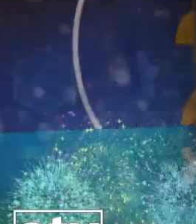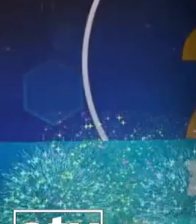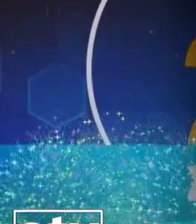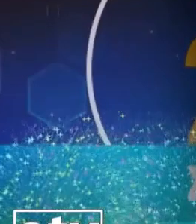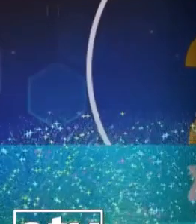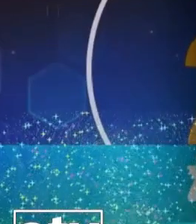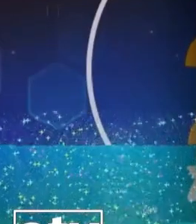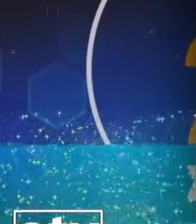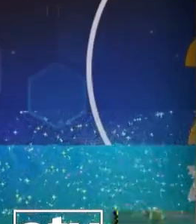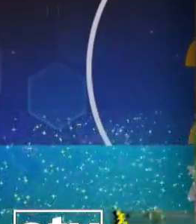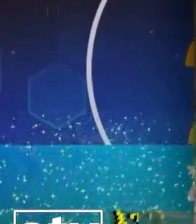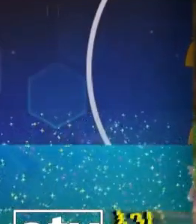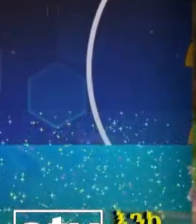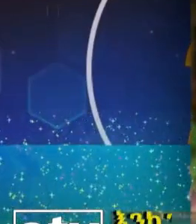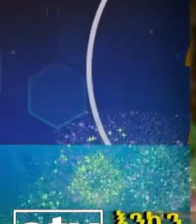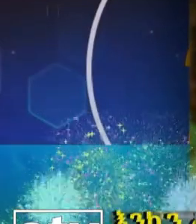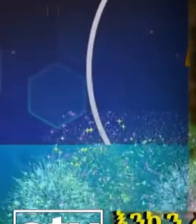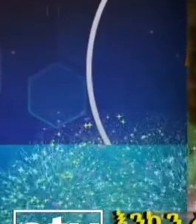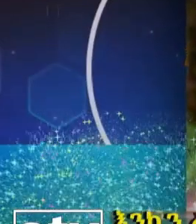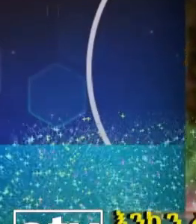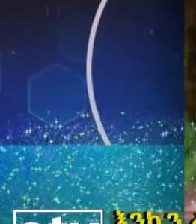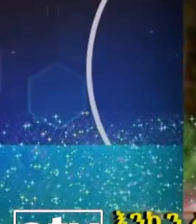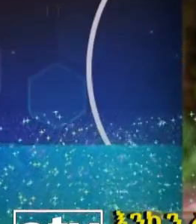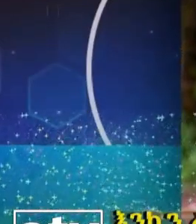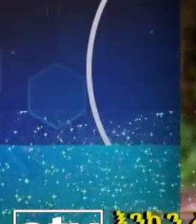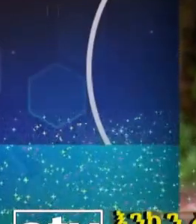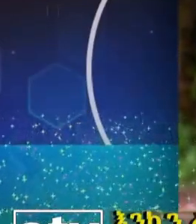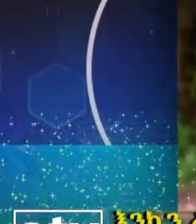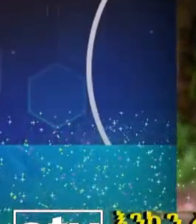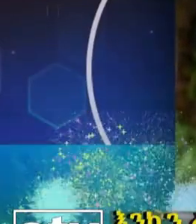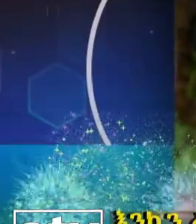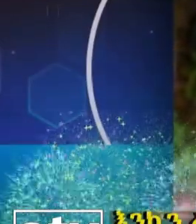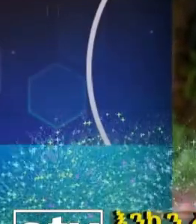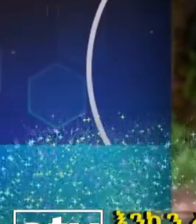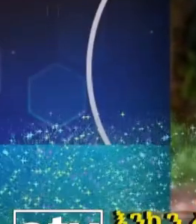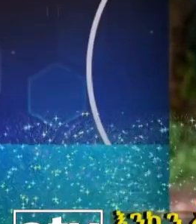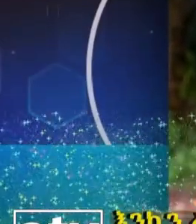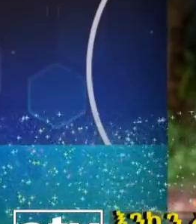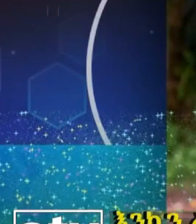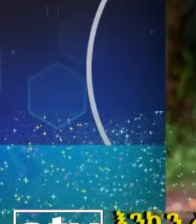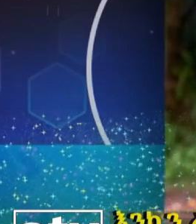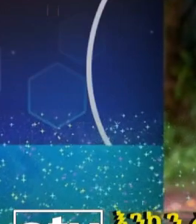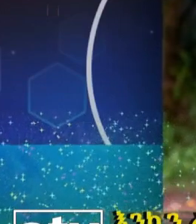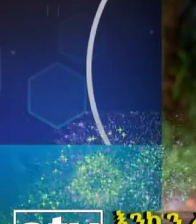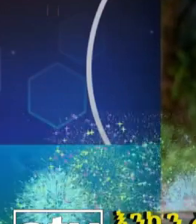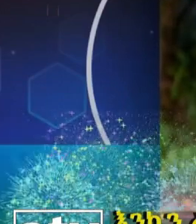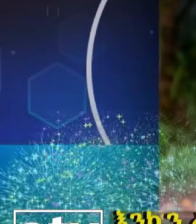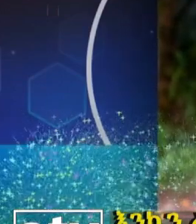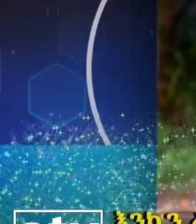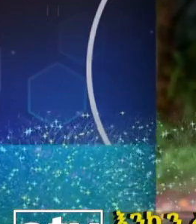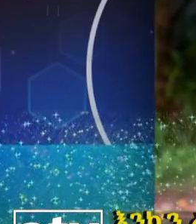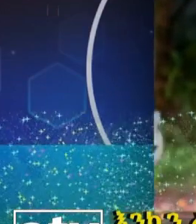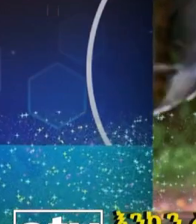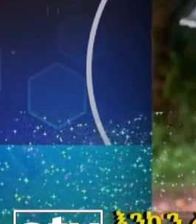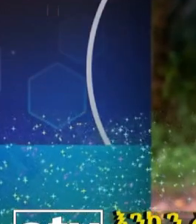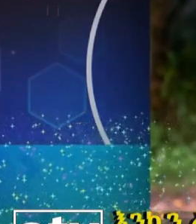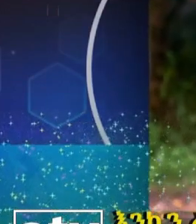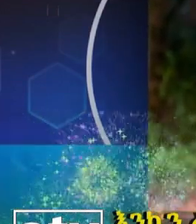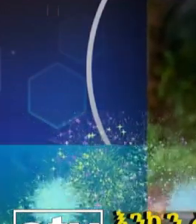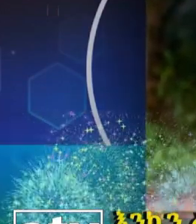baga barara kumala mukudasad sininga yecha man ethiopia